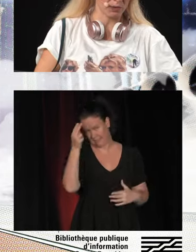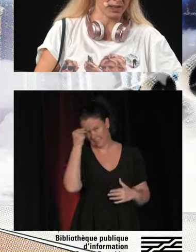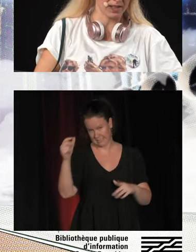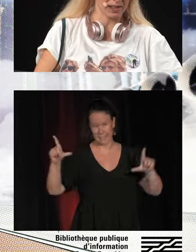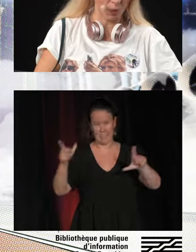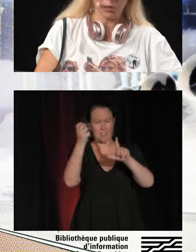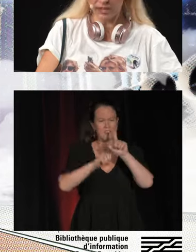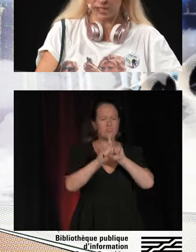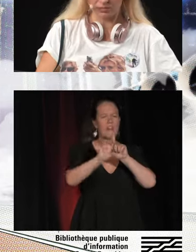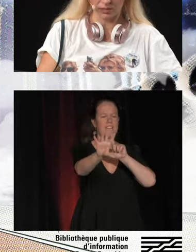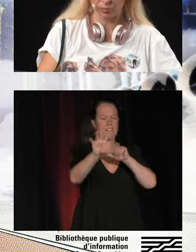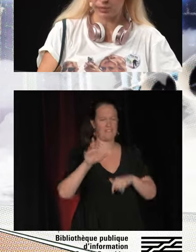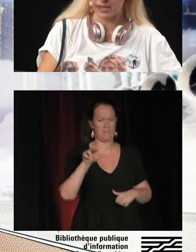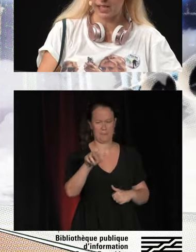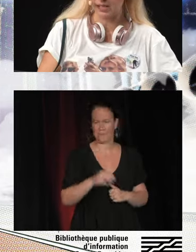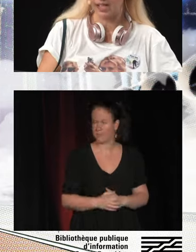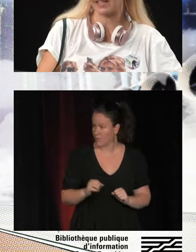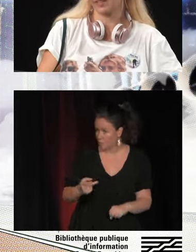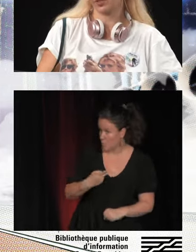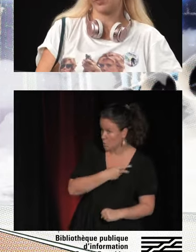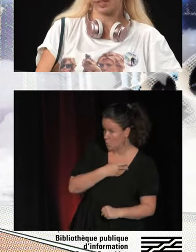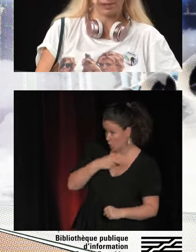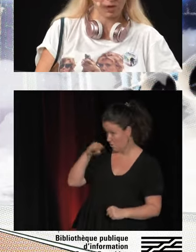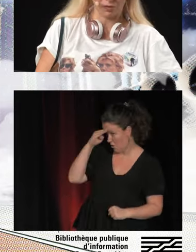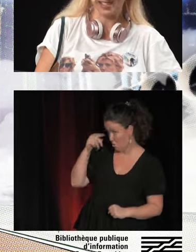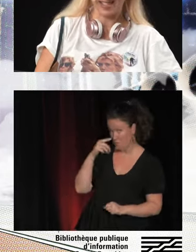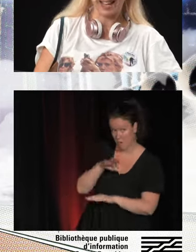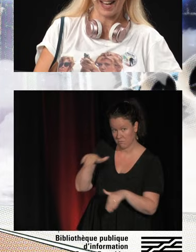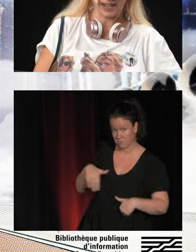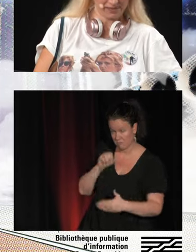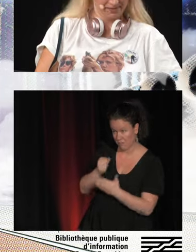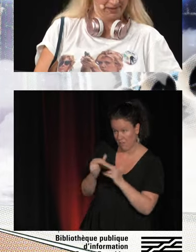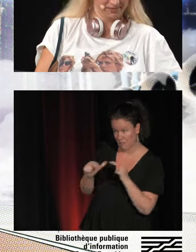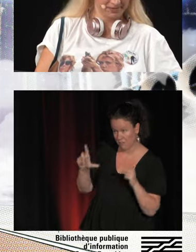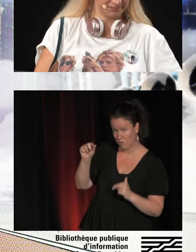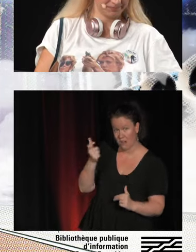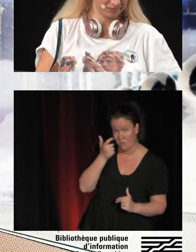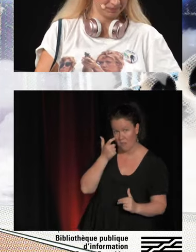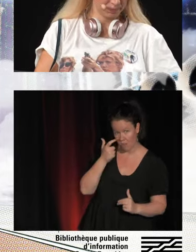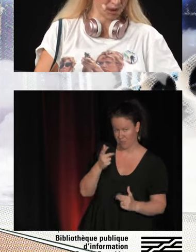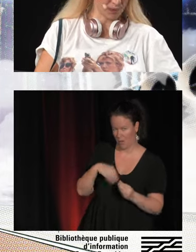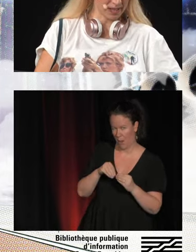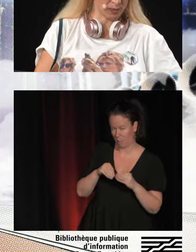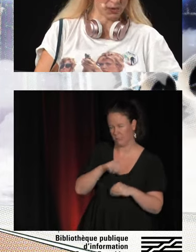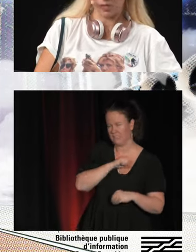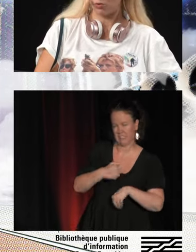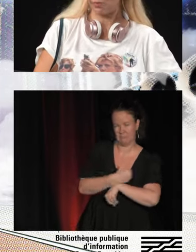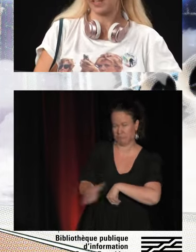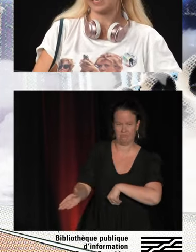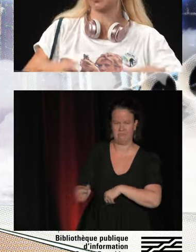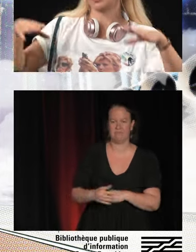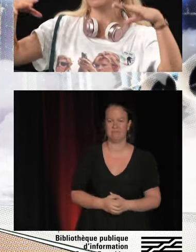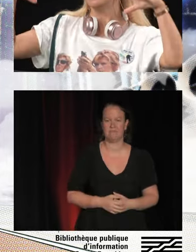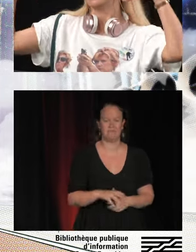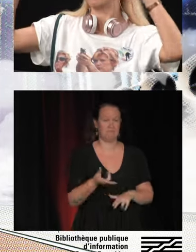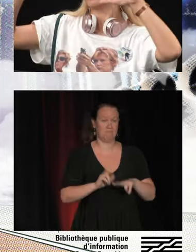Dr. Mario pour voir la dinguerie? On peut faire ça. On peut aller et aller. Je le ferai même en vitesse high. Pour un peu se la raconter. Ça se trouve, je vais